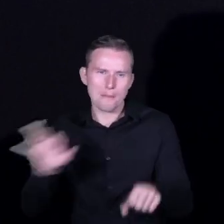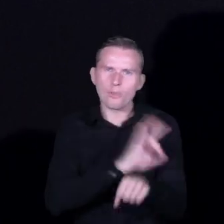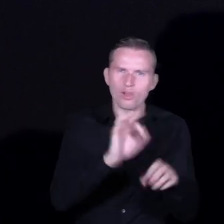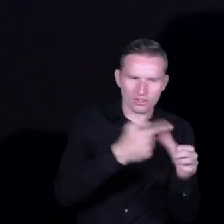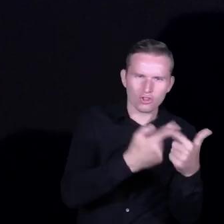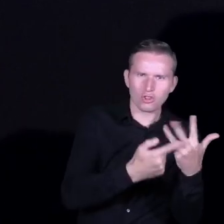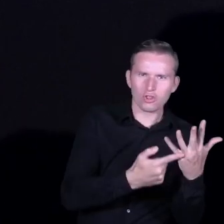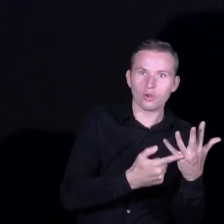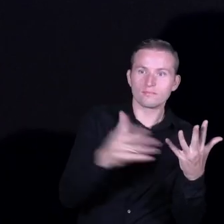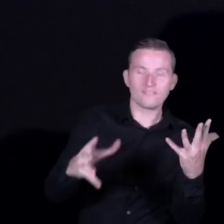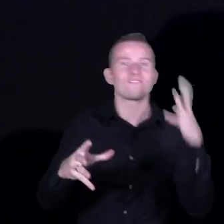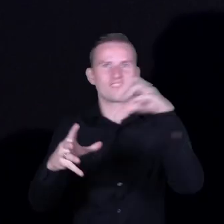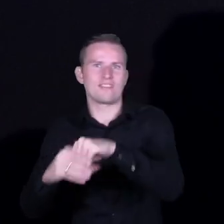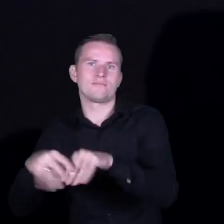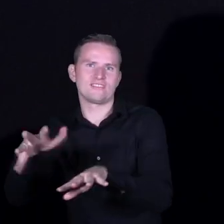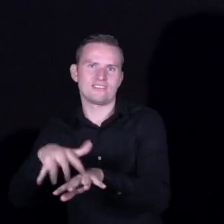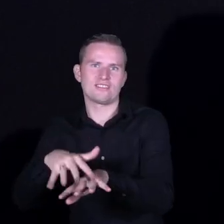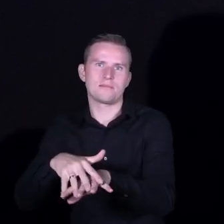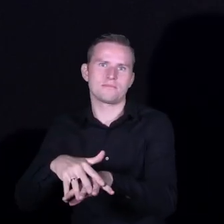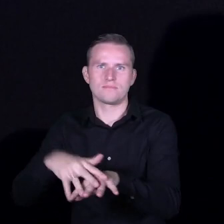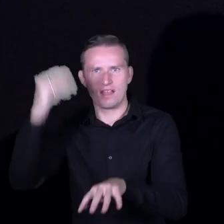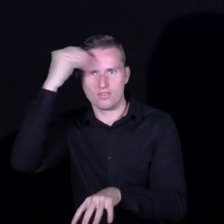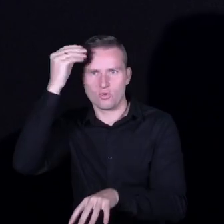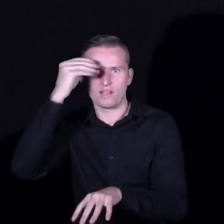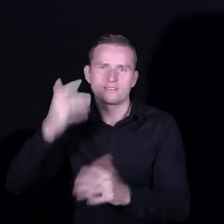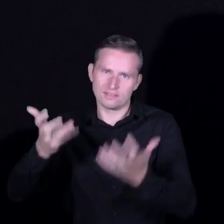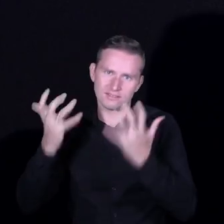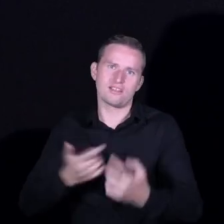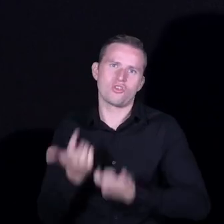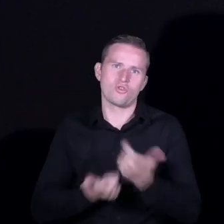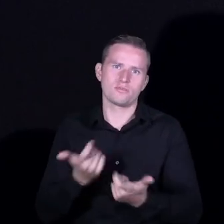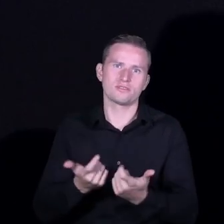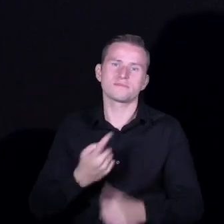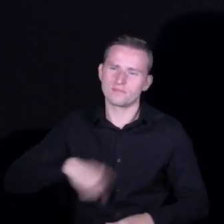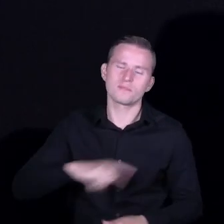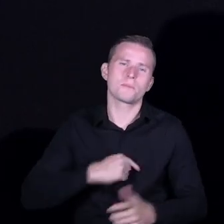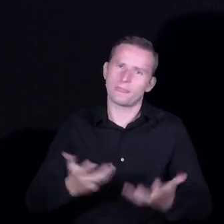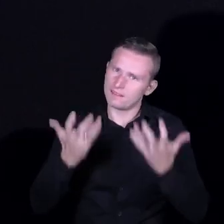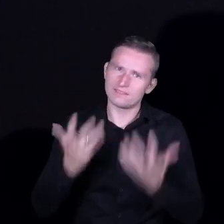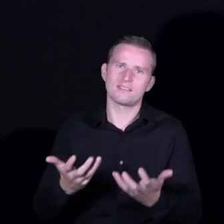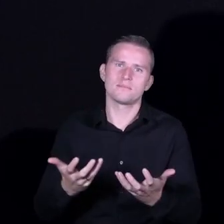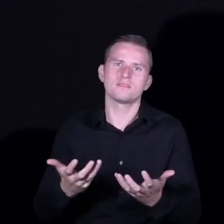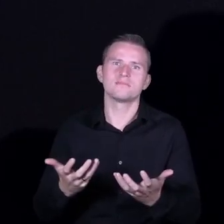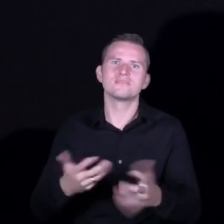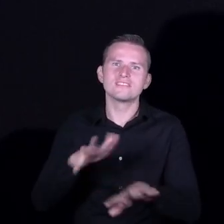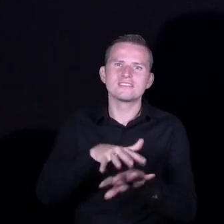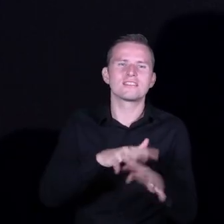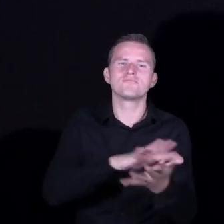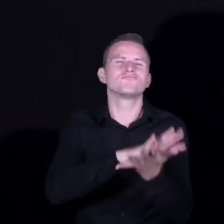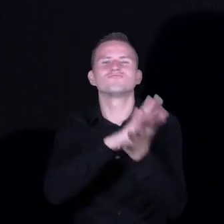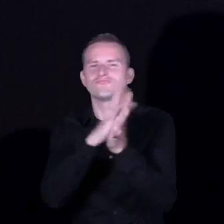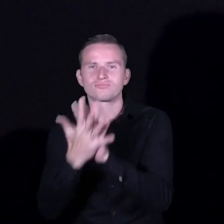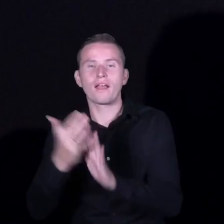zostały przetestowane, się znalazły. Znaczy, chcielibyśmy dokonać takiej systemowej zmiany. Zdajemy sobie sprawę z tego, że to nie nastąpi z dnia na